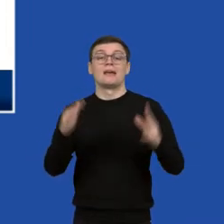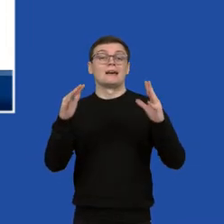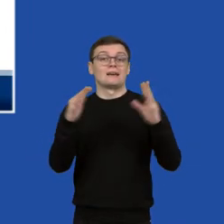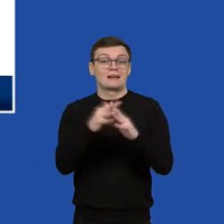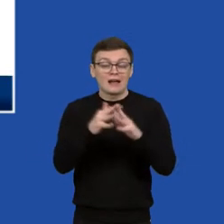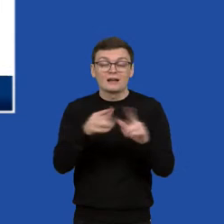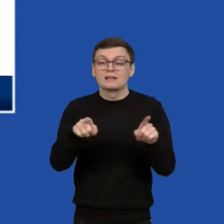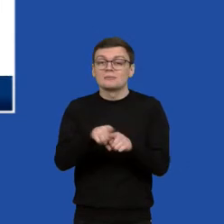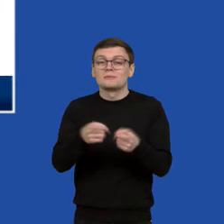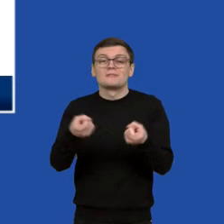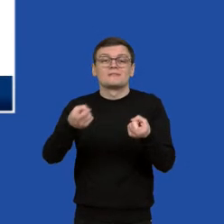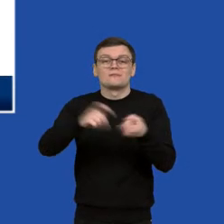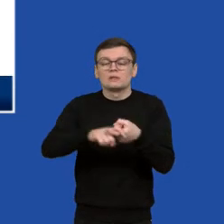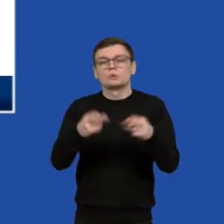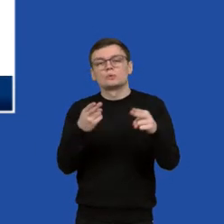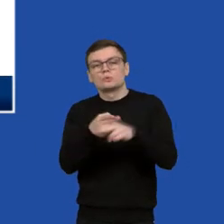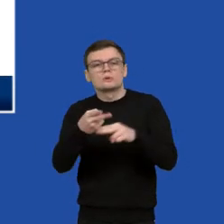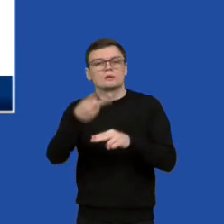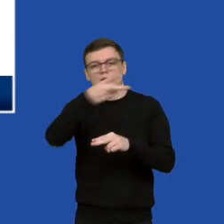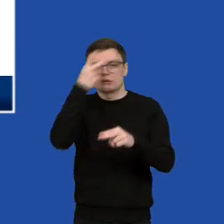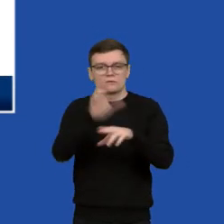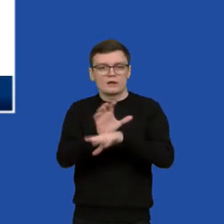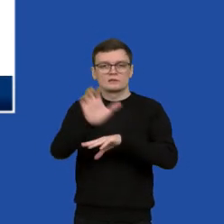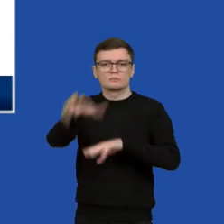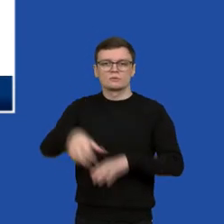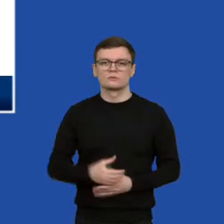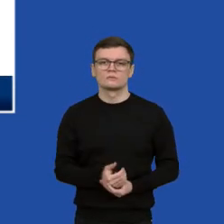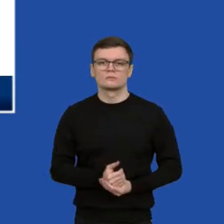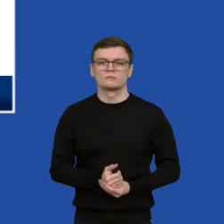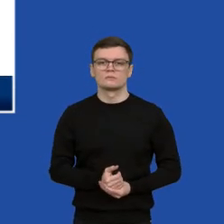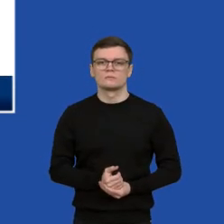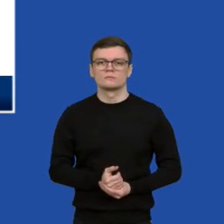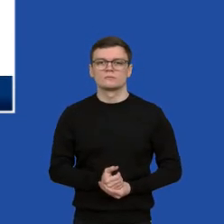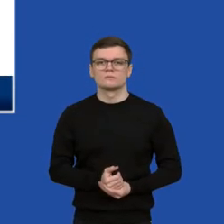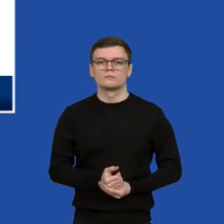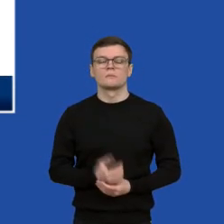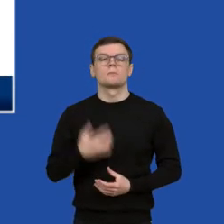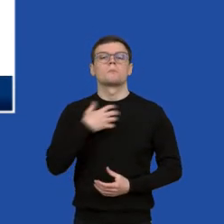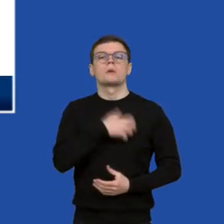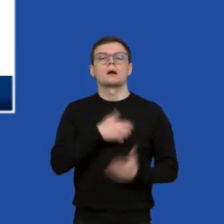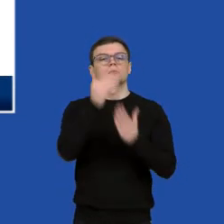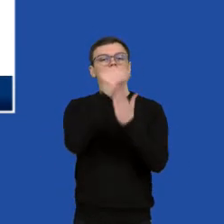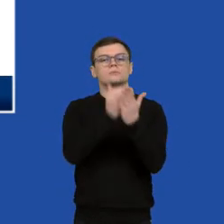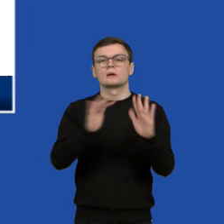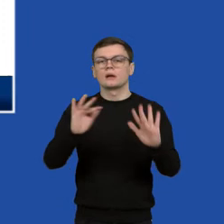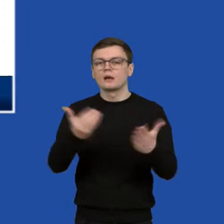Lietuvos eksportui. Ir pagrindiniai rodikliai atnaujinus